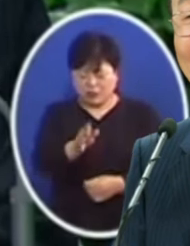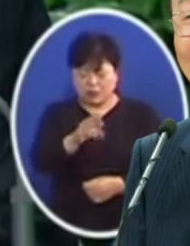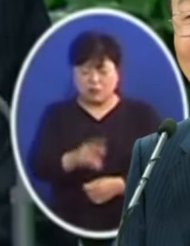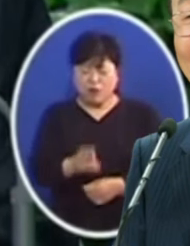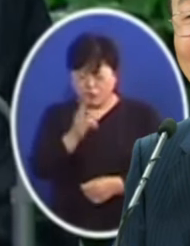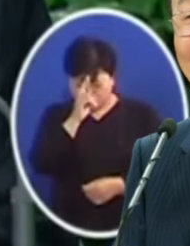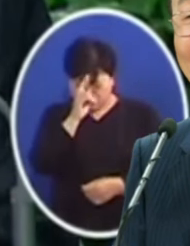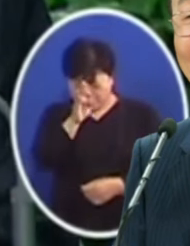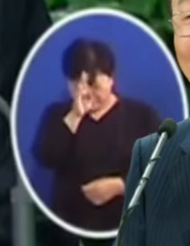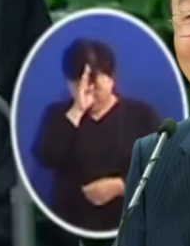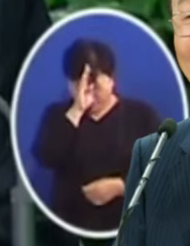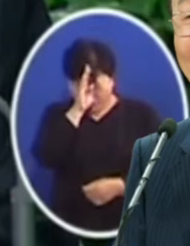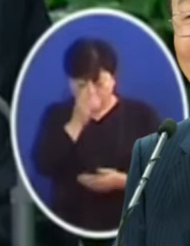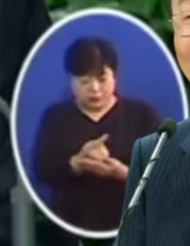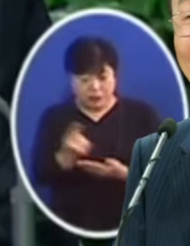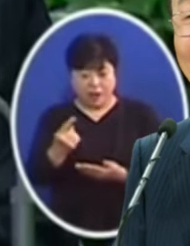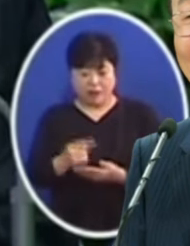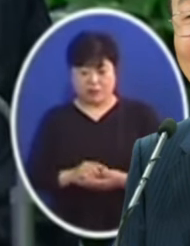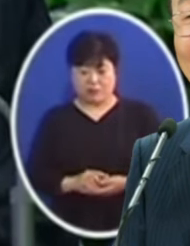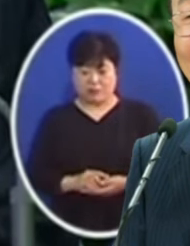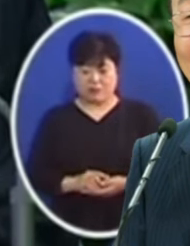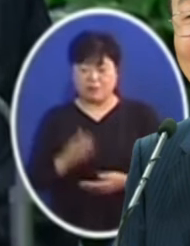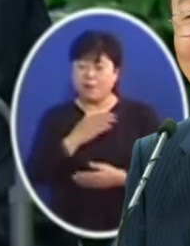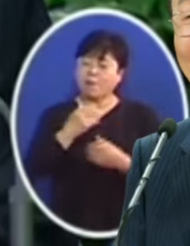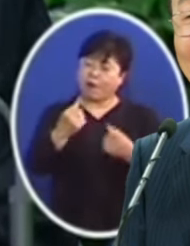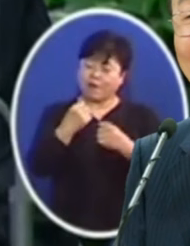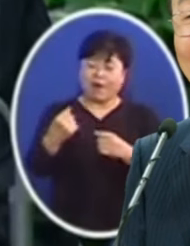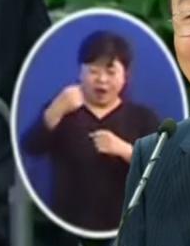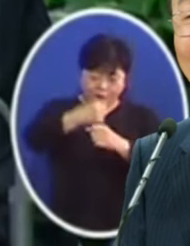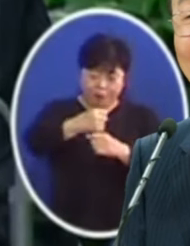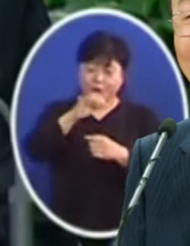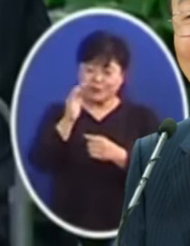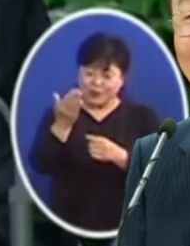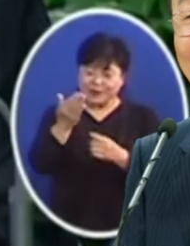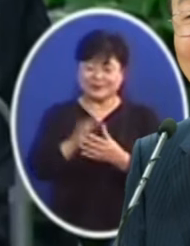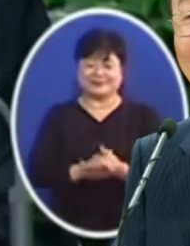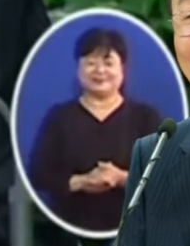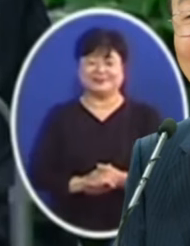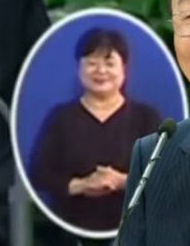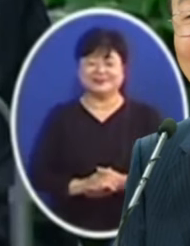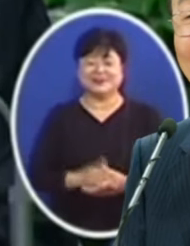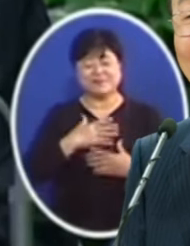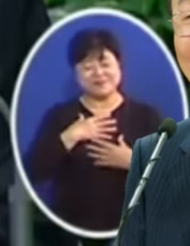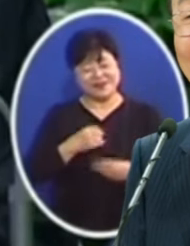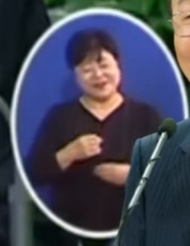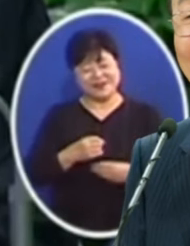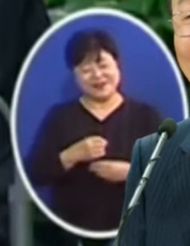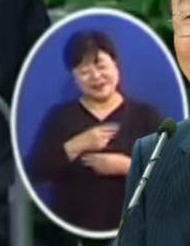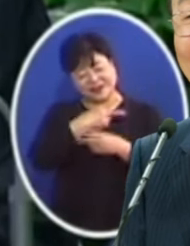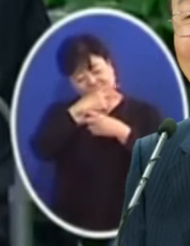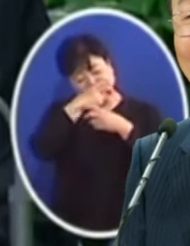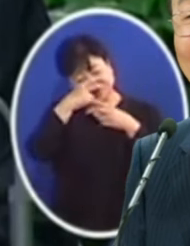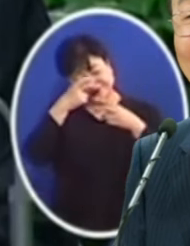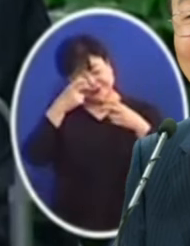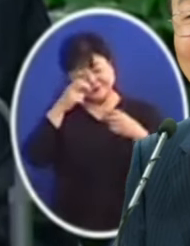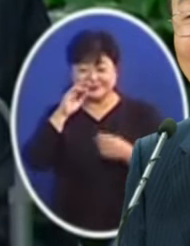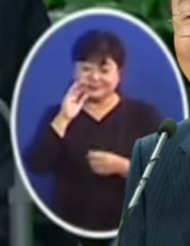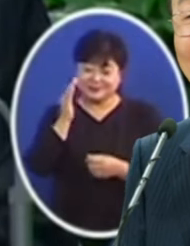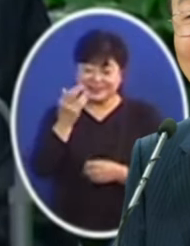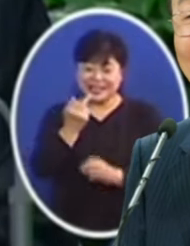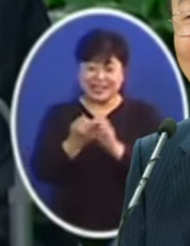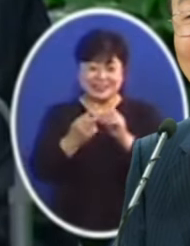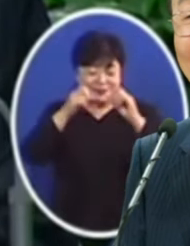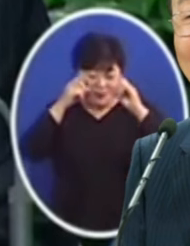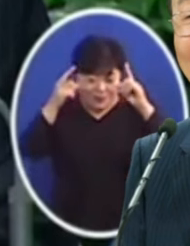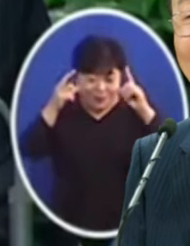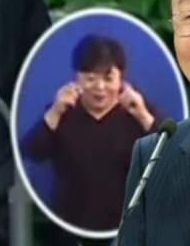사라지고 부정적인 생각도 사라지고 건강을 회복해서 편안하게 잠자리에 들어갈 수 있고 아침에